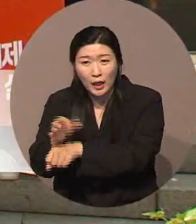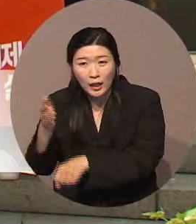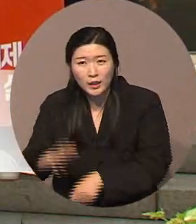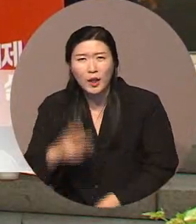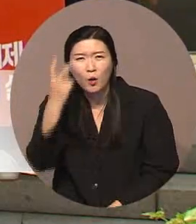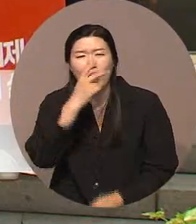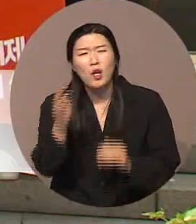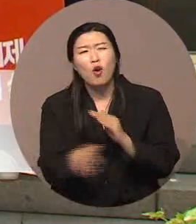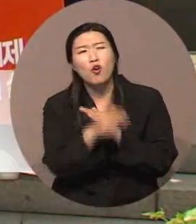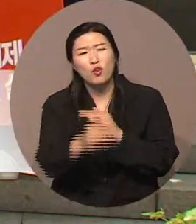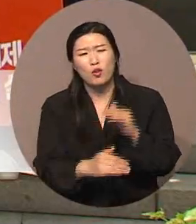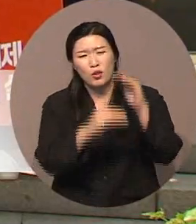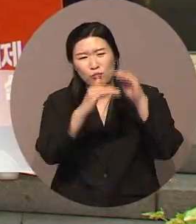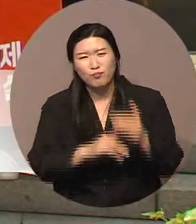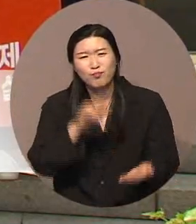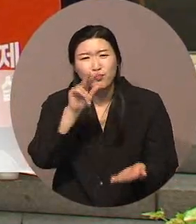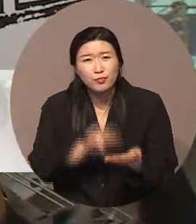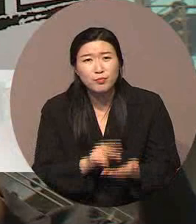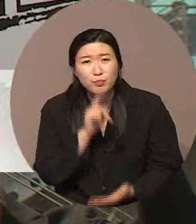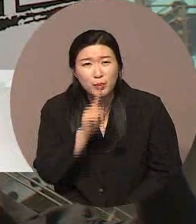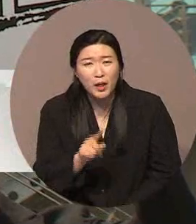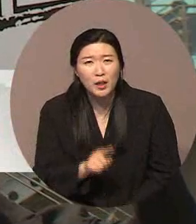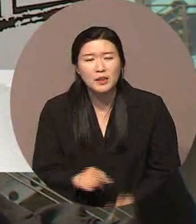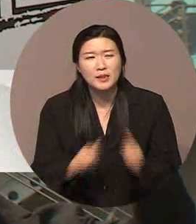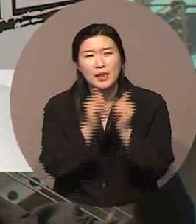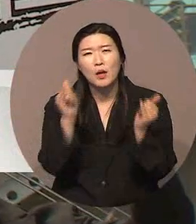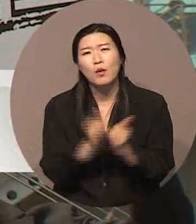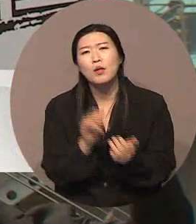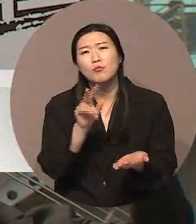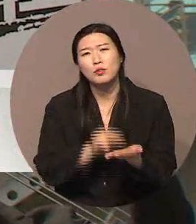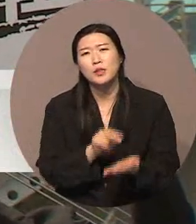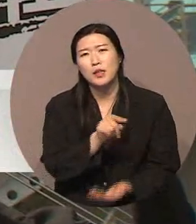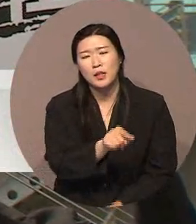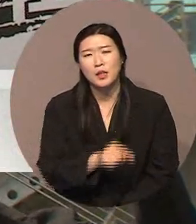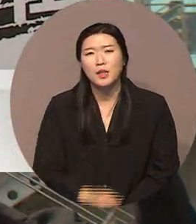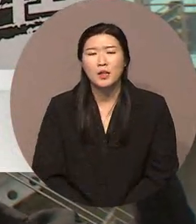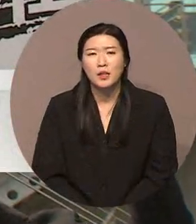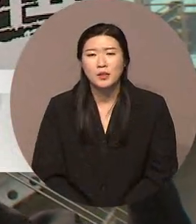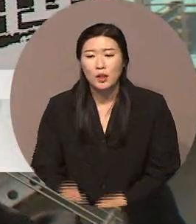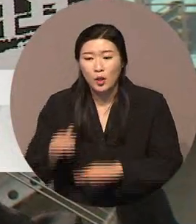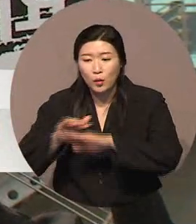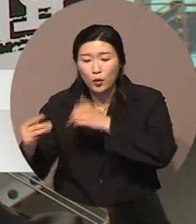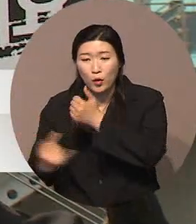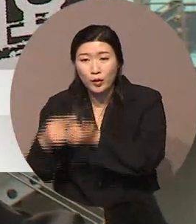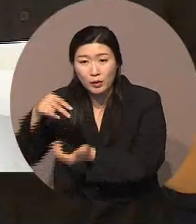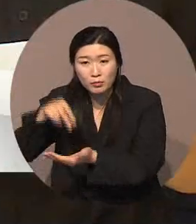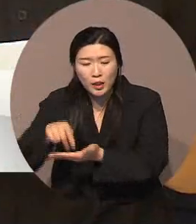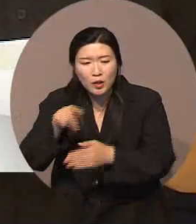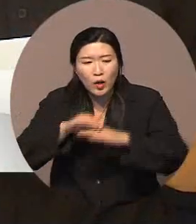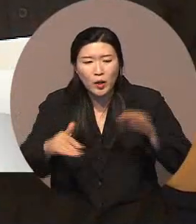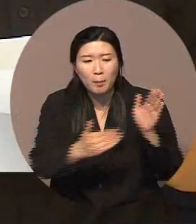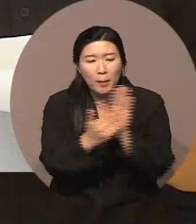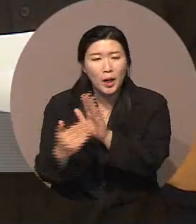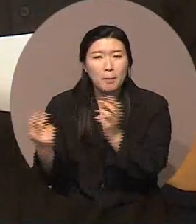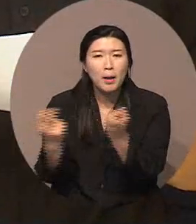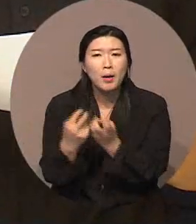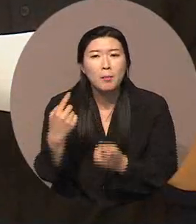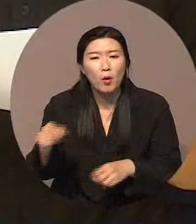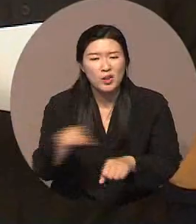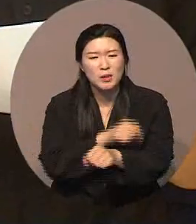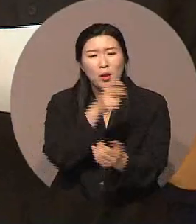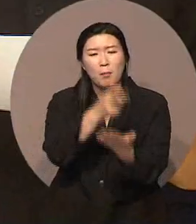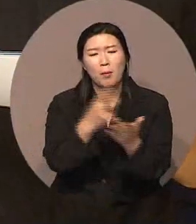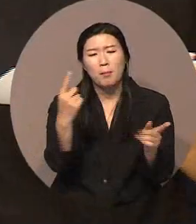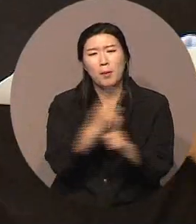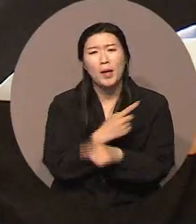관리 감독은 부실의 초래된 사회적 재난이라고 주장했습니다 대책에는 또 전세 사기 해결을 위해 실효성 없는 특별법을